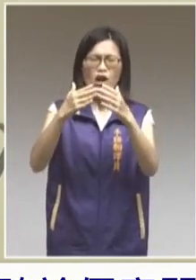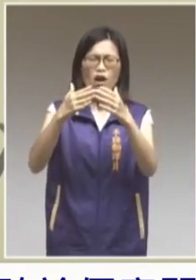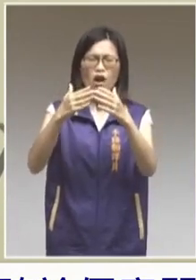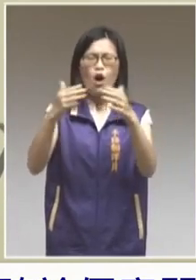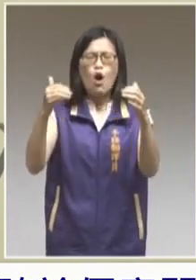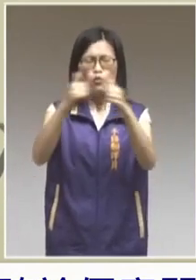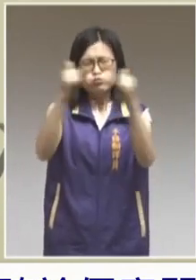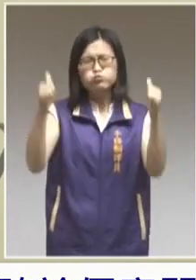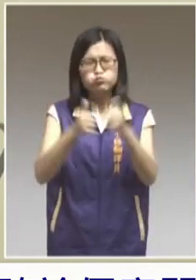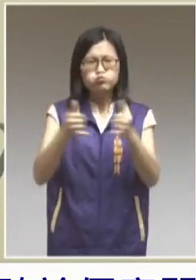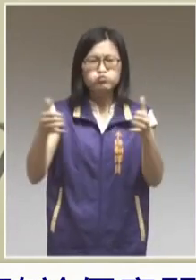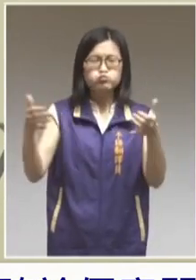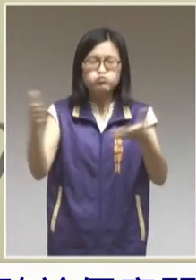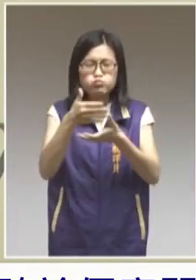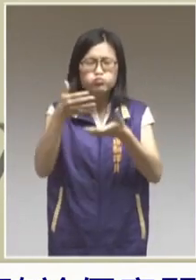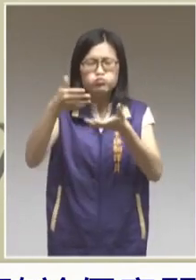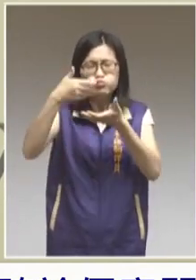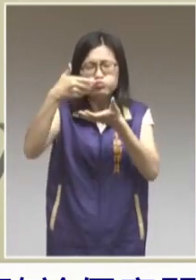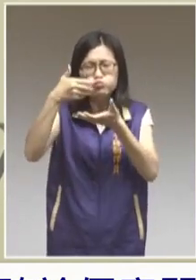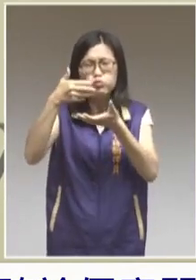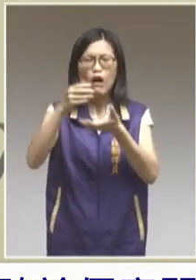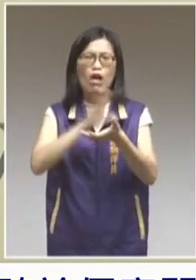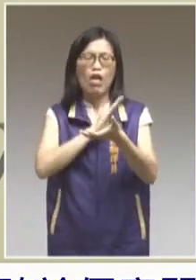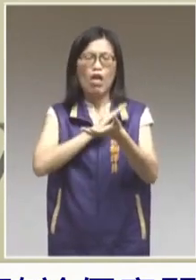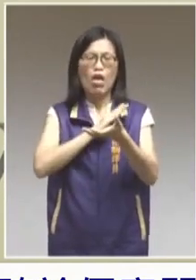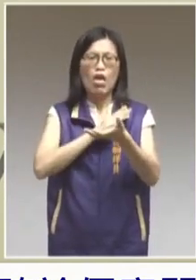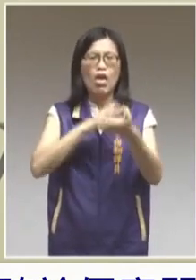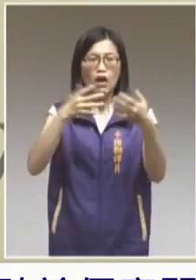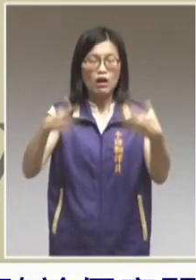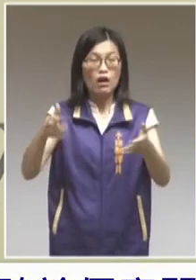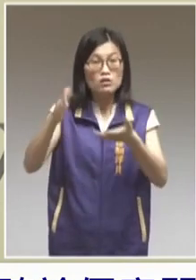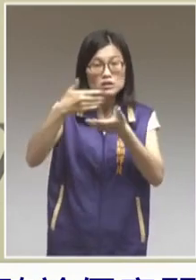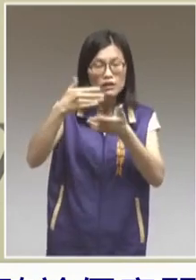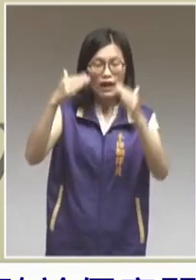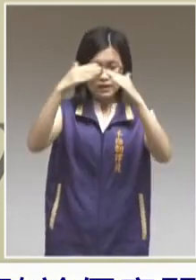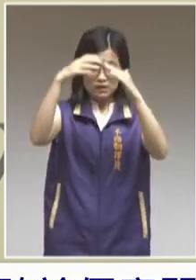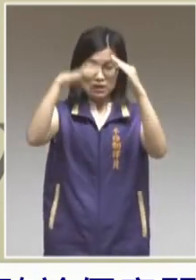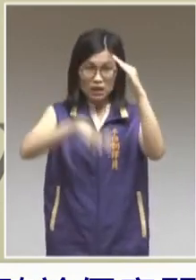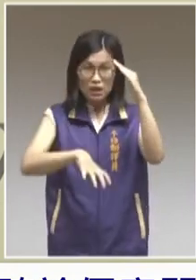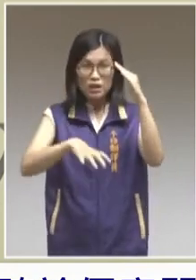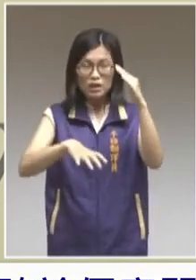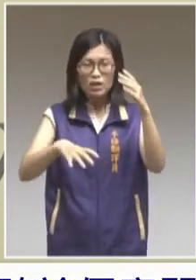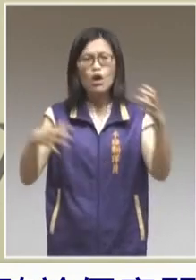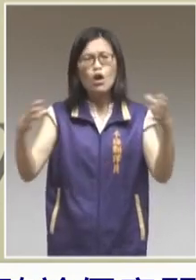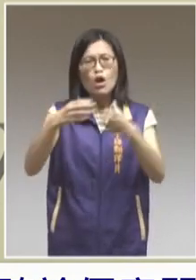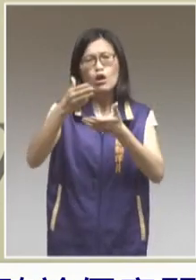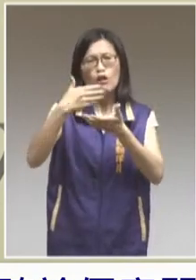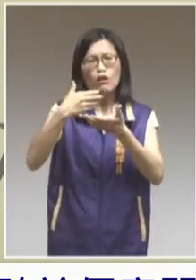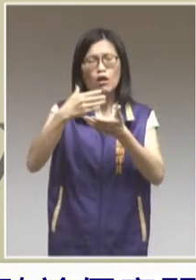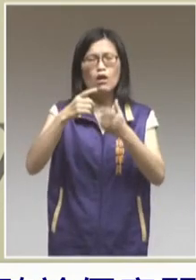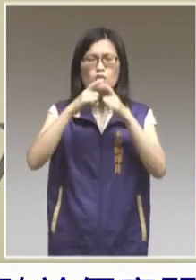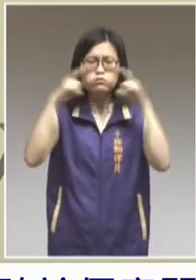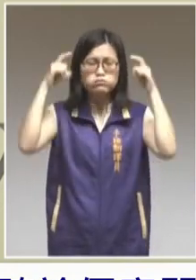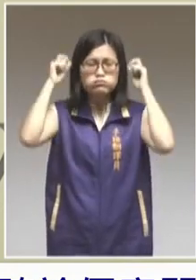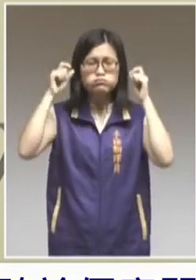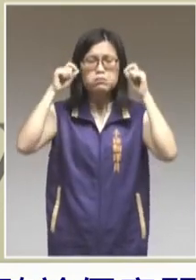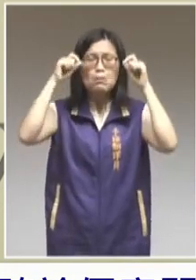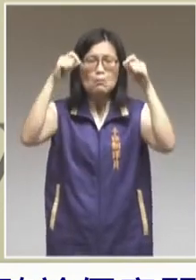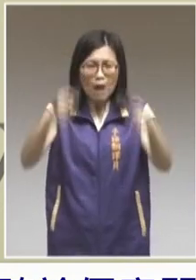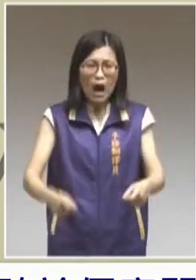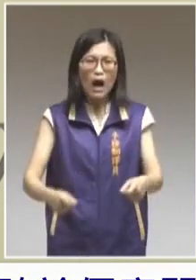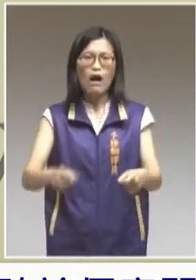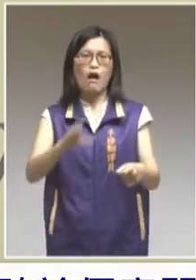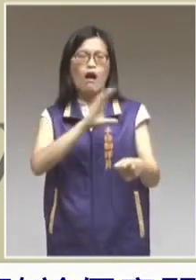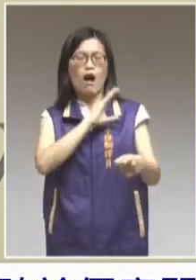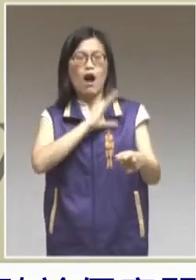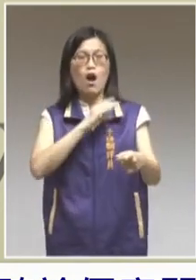比较频繁那当然吃饭的话在家里面的聚餐一定是口罩一定是会拿下来